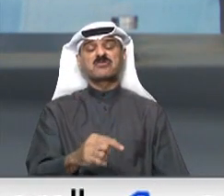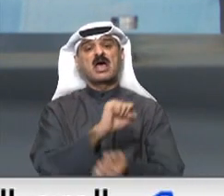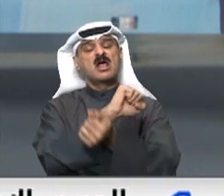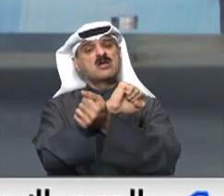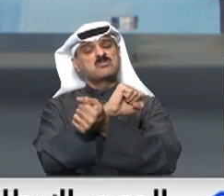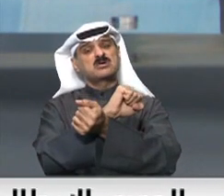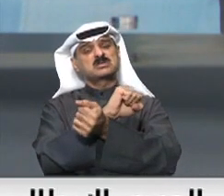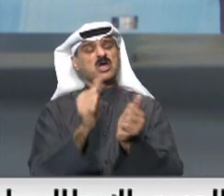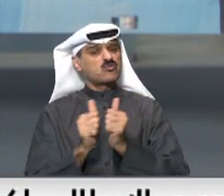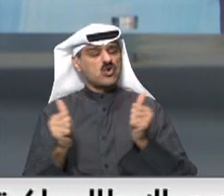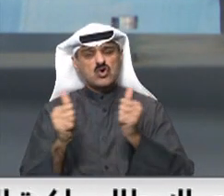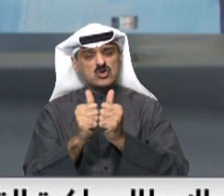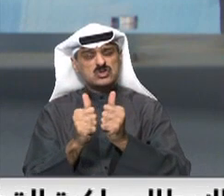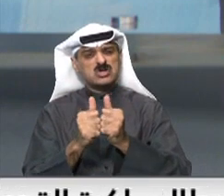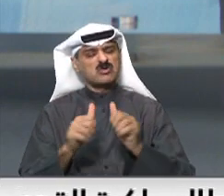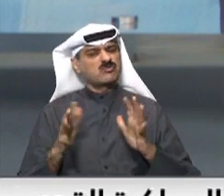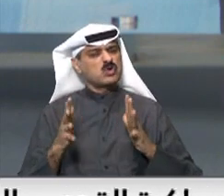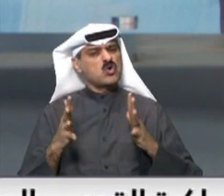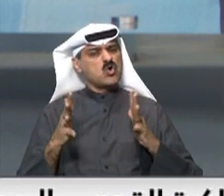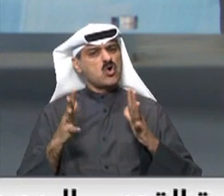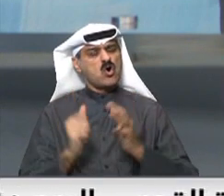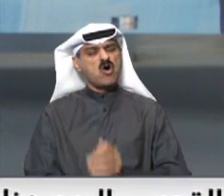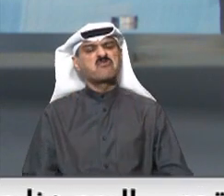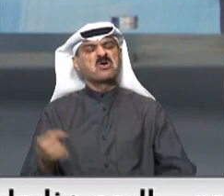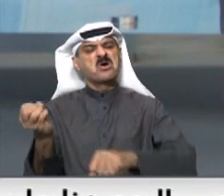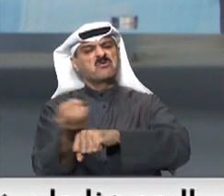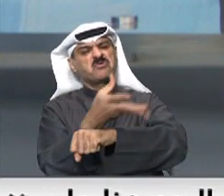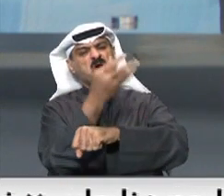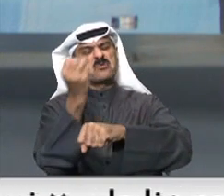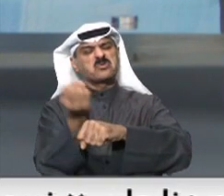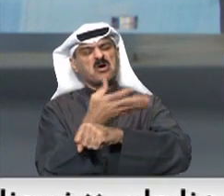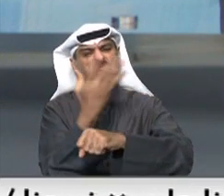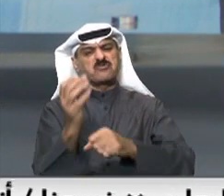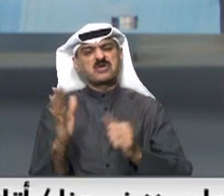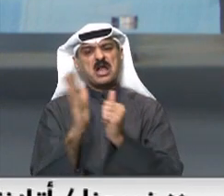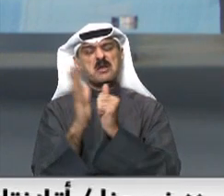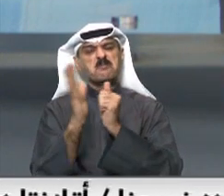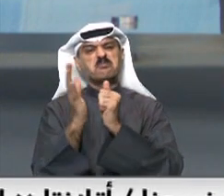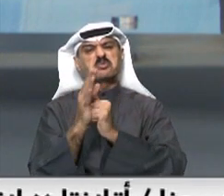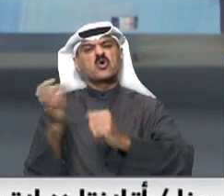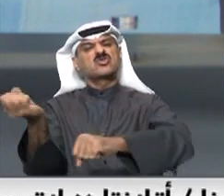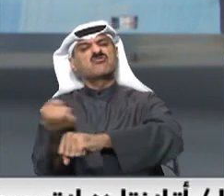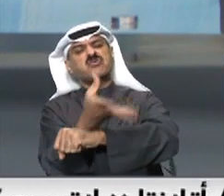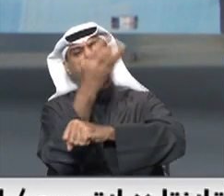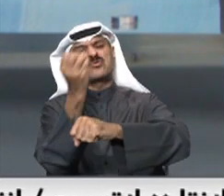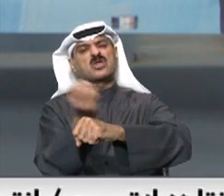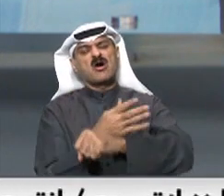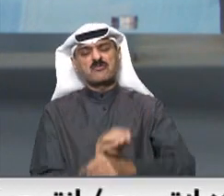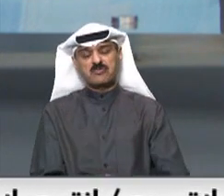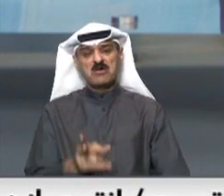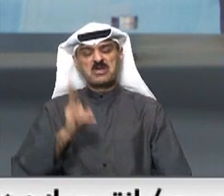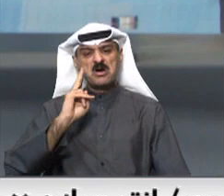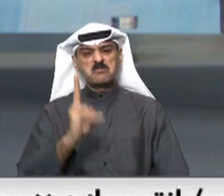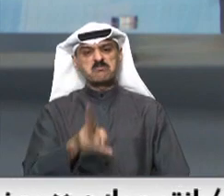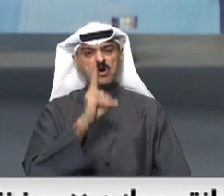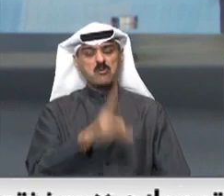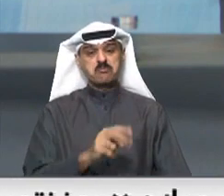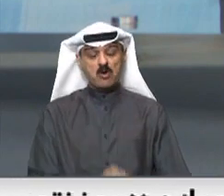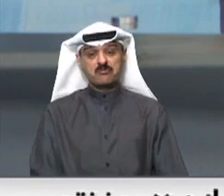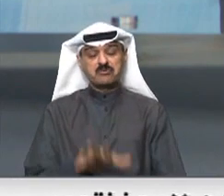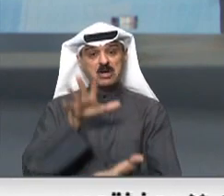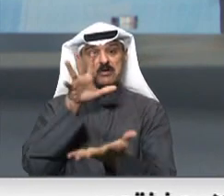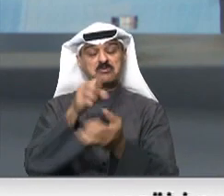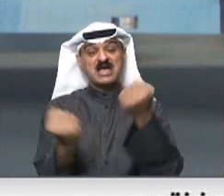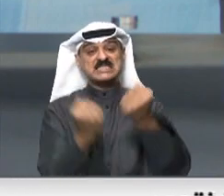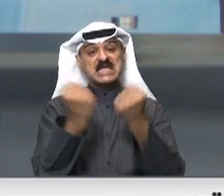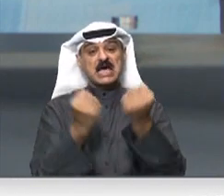المعتقلين وعائلاتهم، إلى جانب عمليات التخريب والتدمير الواسعة في منازل الفلسطينيين والقتل العمد ومصادرة